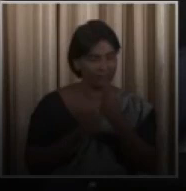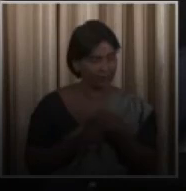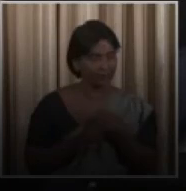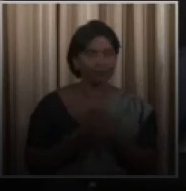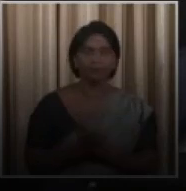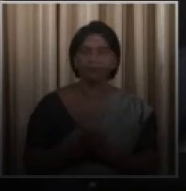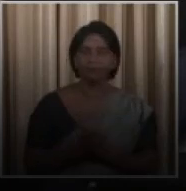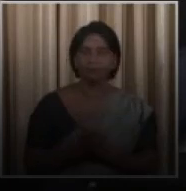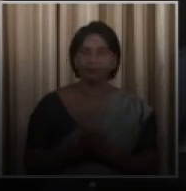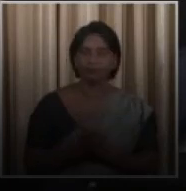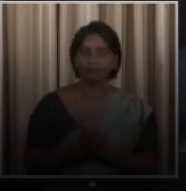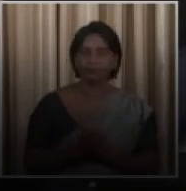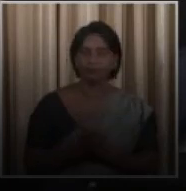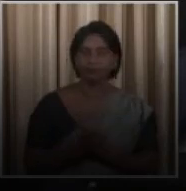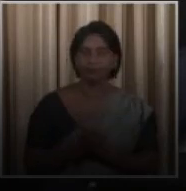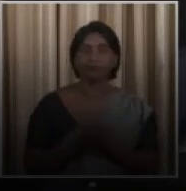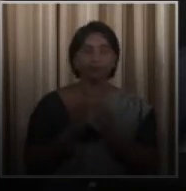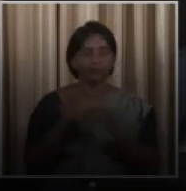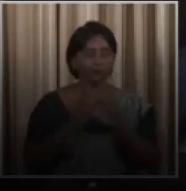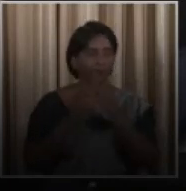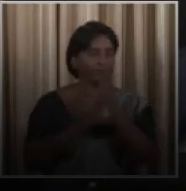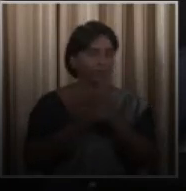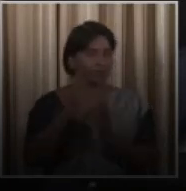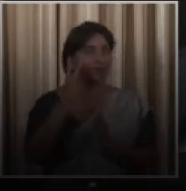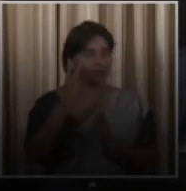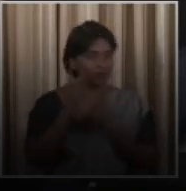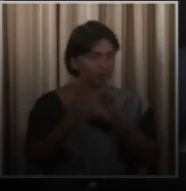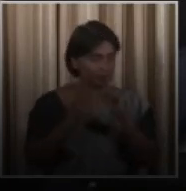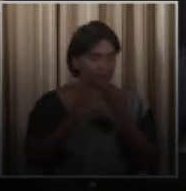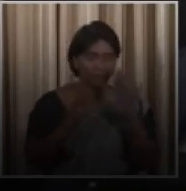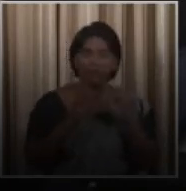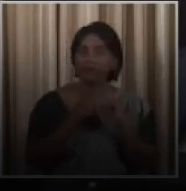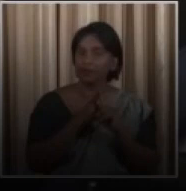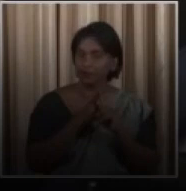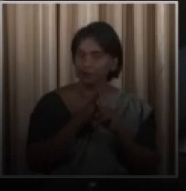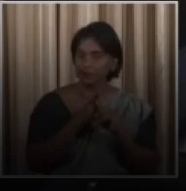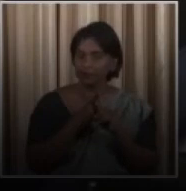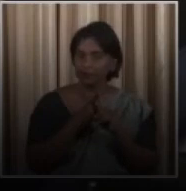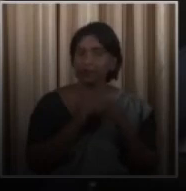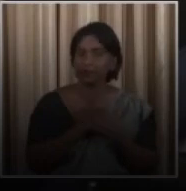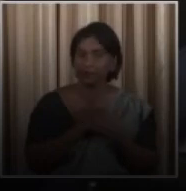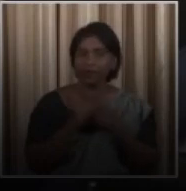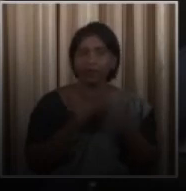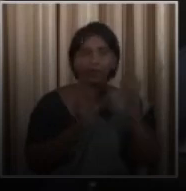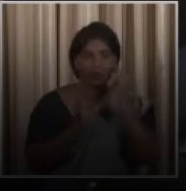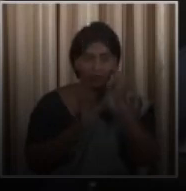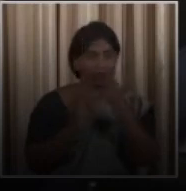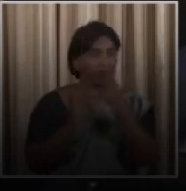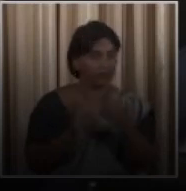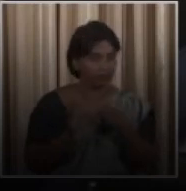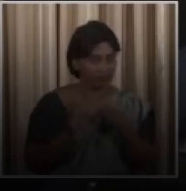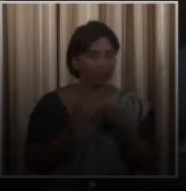පිළිබඳව ඒකට විකල්ප දෙකක් යෝජනා කරන්න පුළුවන්. එකක් තමයි ගරු අනුරකුමාර මන්ත්‍රීතුමා ඉදිරිපත්